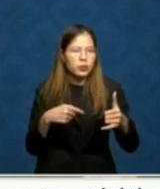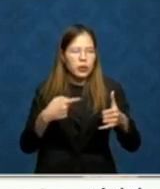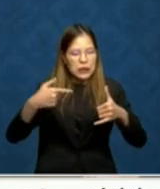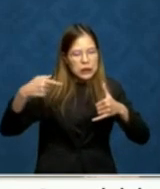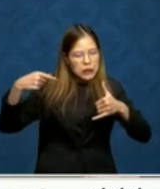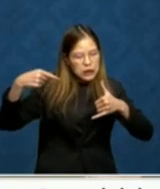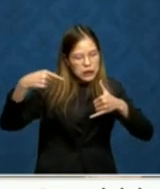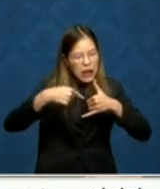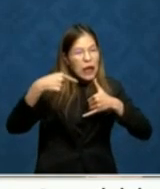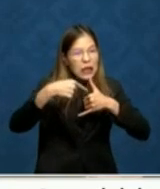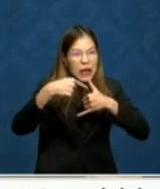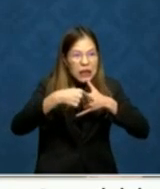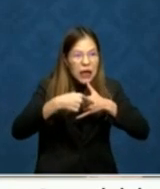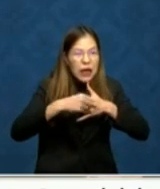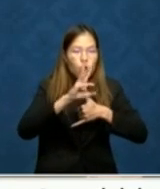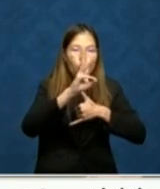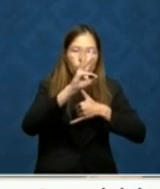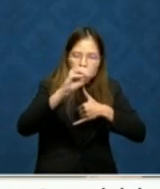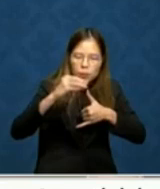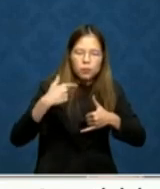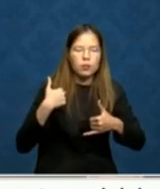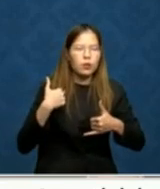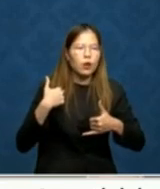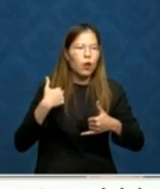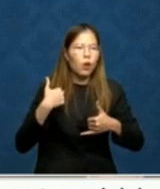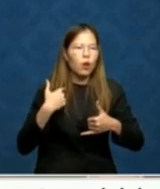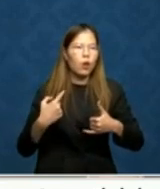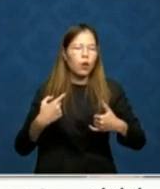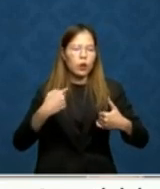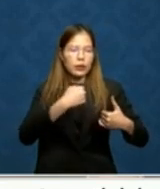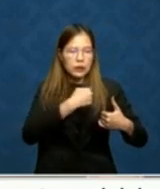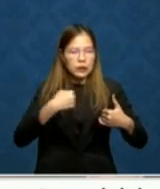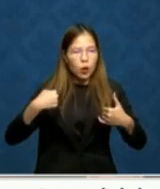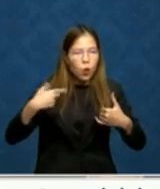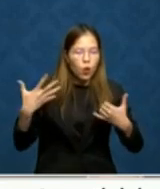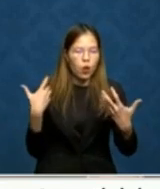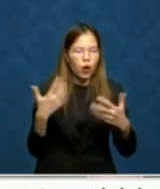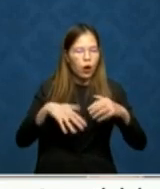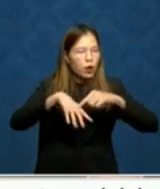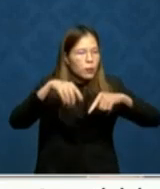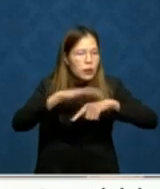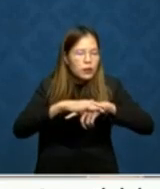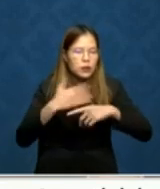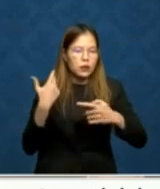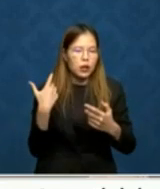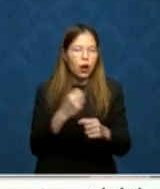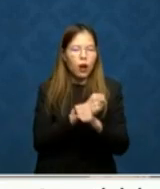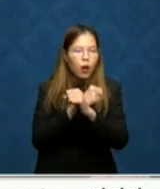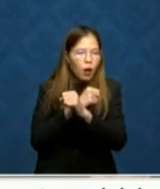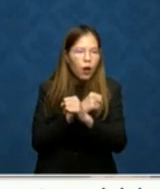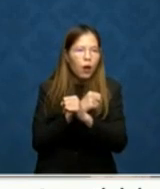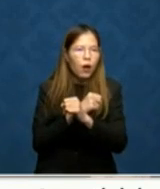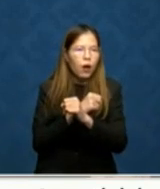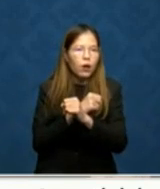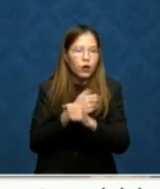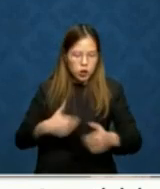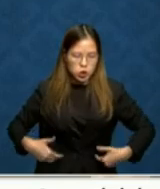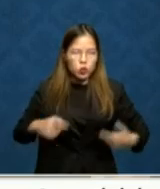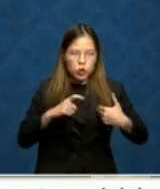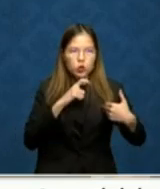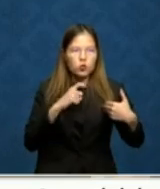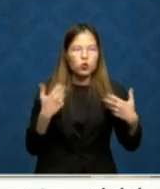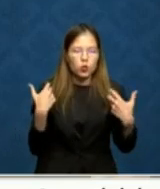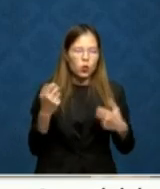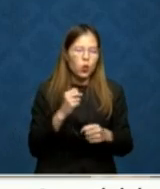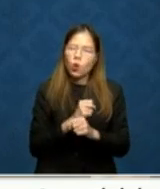60แผลที่คอที่หน้าอกแล้วก็ที่มือค่ะถึงแม้ว่าเหตุการณ์นี้เธอจะรอดออกมานะคะแต่มันไม่สามารถทำ